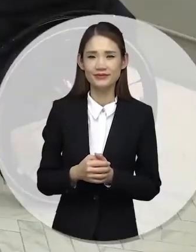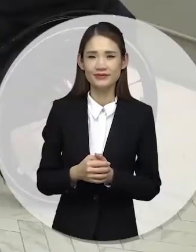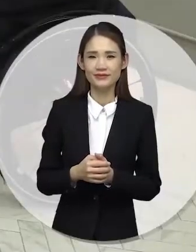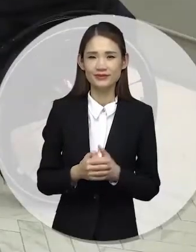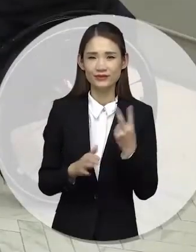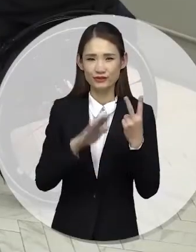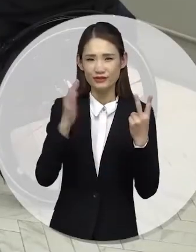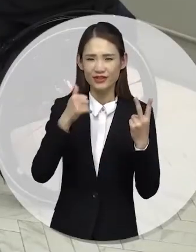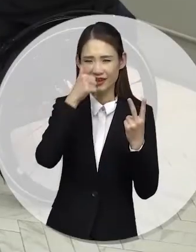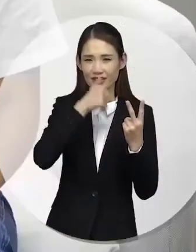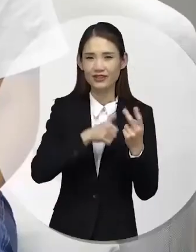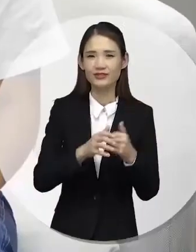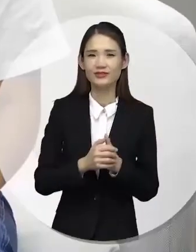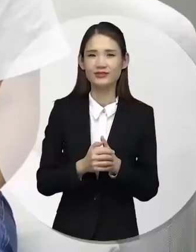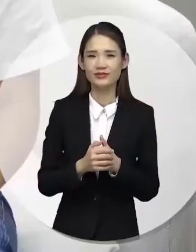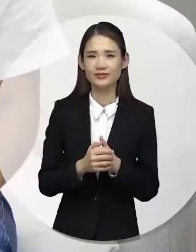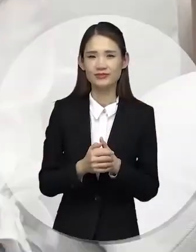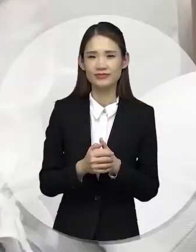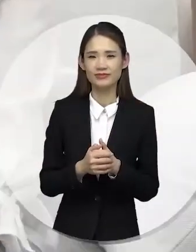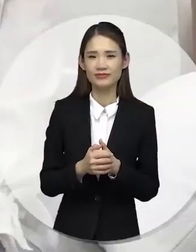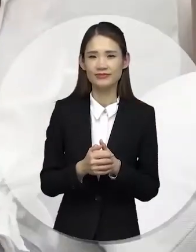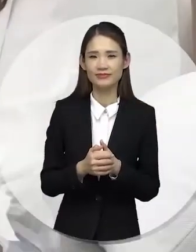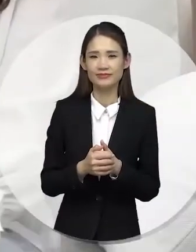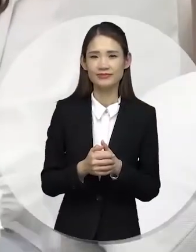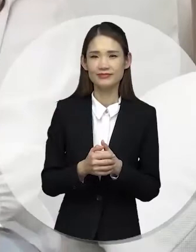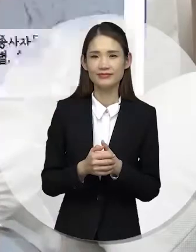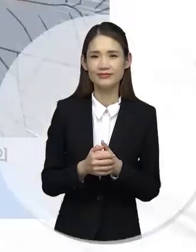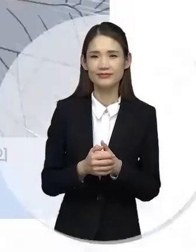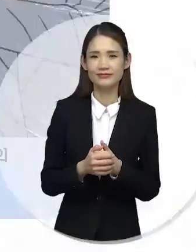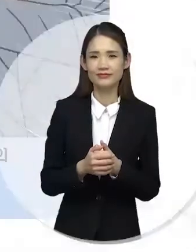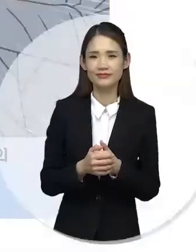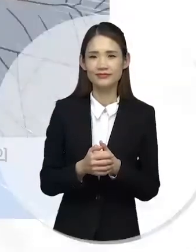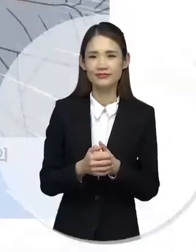최악이야. 끔찍해. 손을 들어주세요.